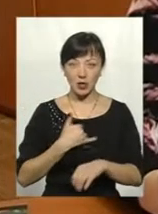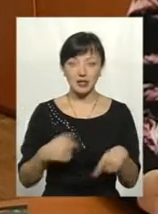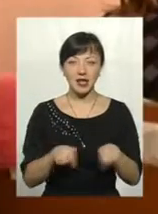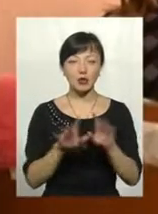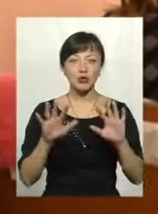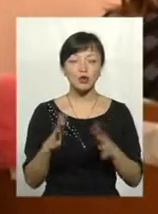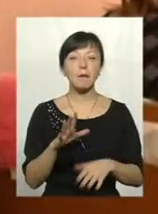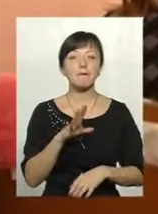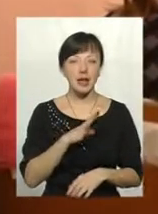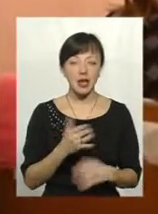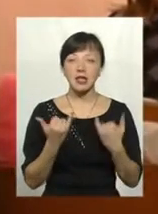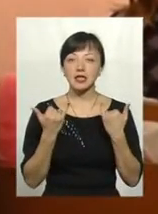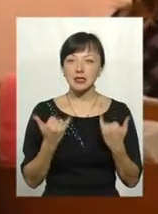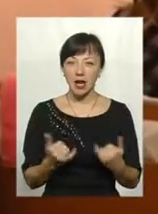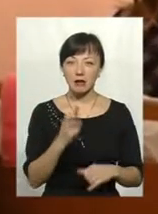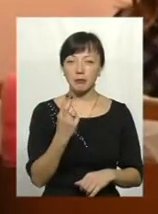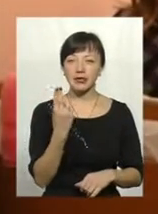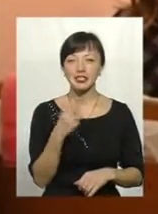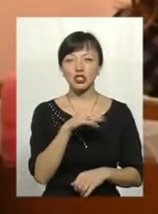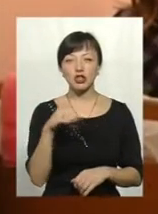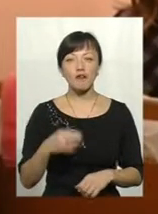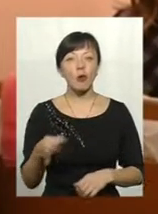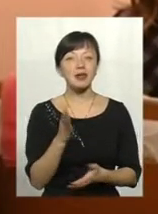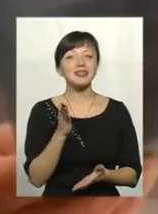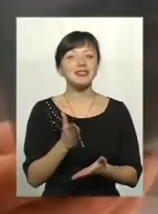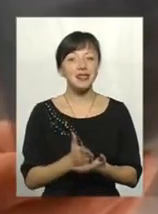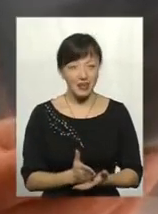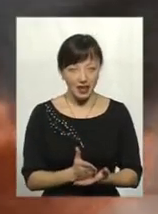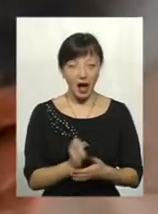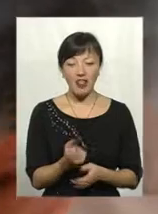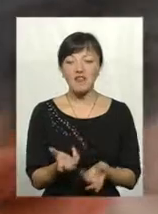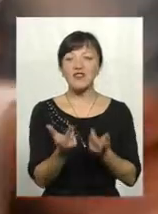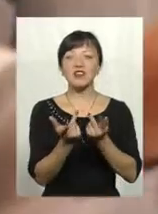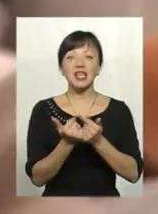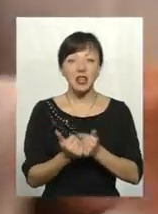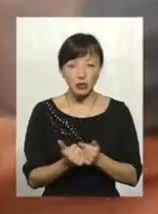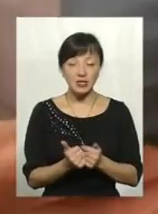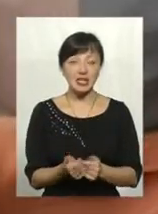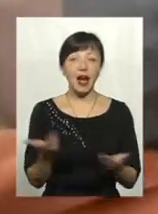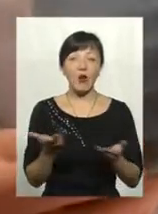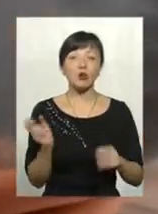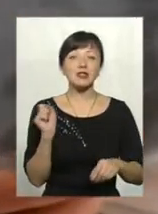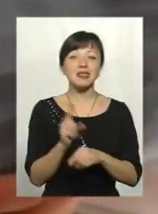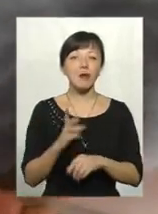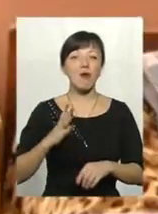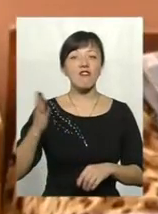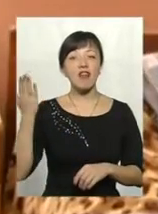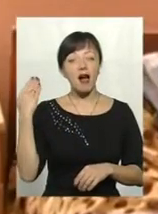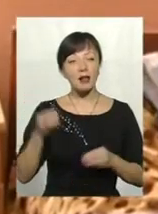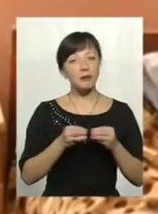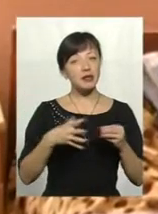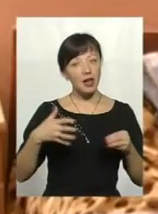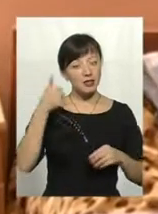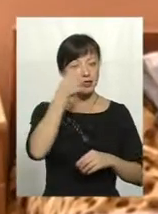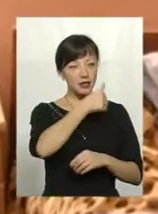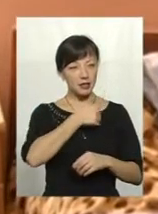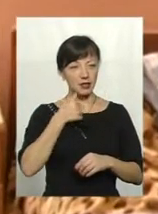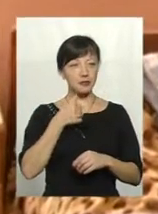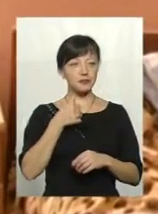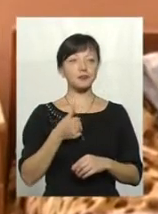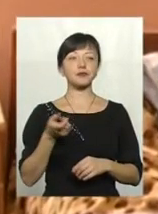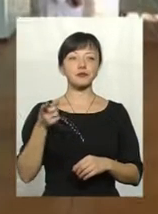случаи были. Зараз вакцина БЦЖ в області є, але прийшла вона у тій кількості, яку медики замовляли, зважаючи на потреби 2015